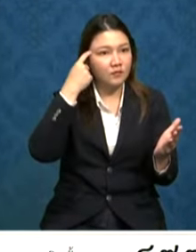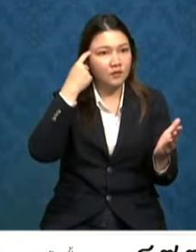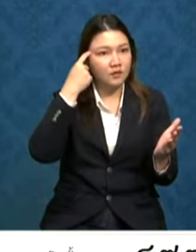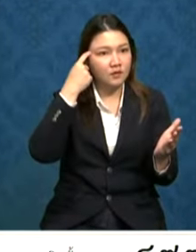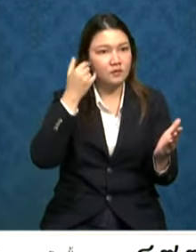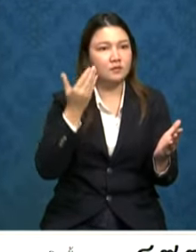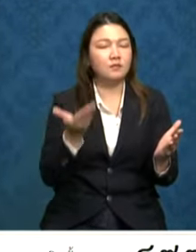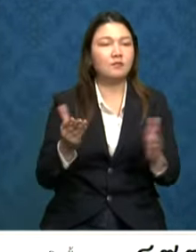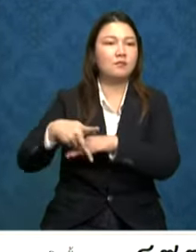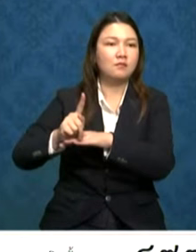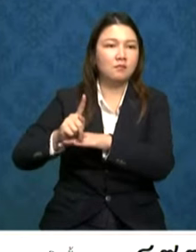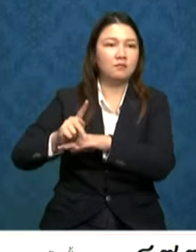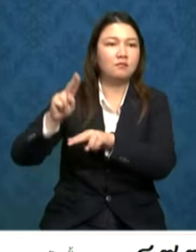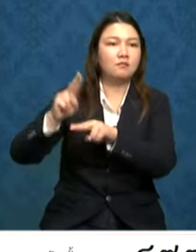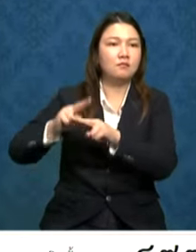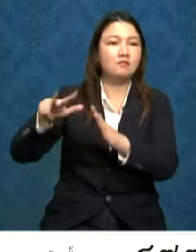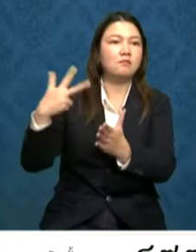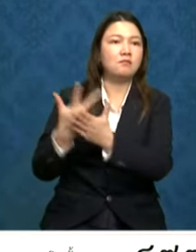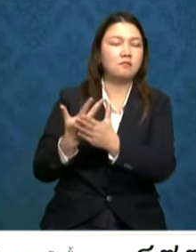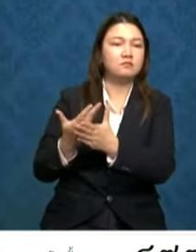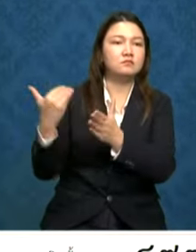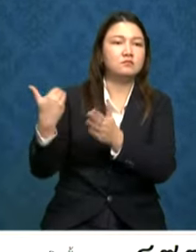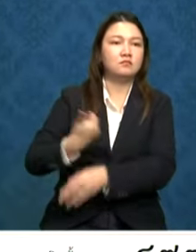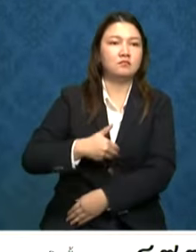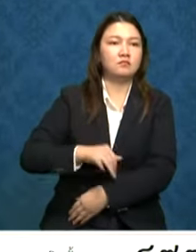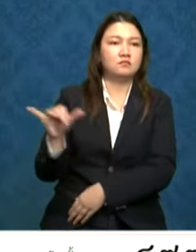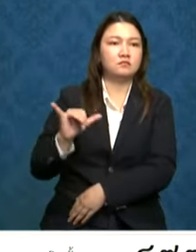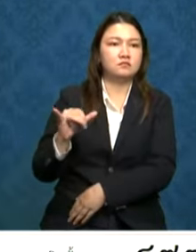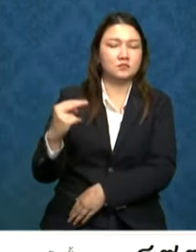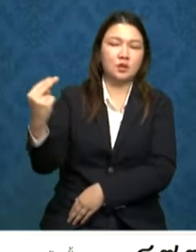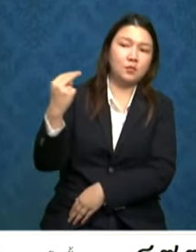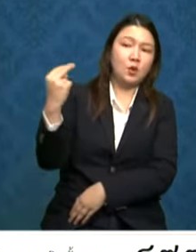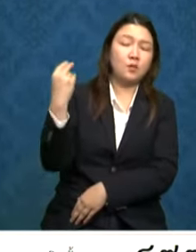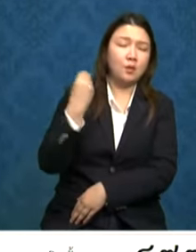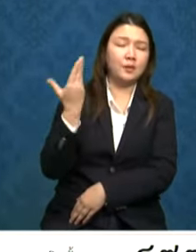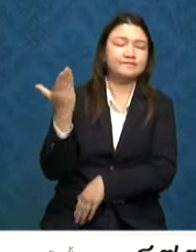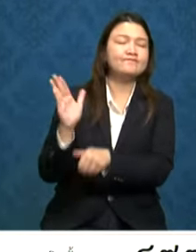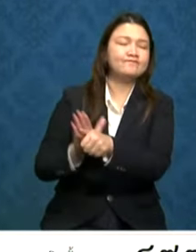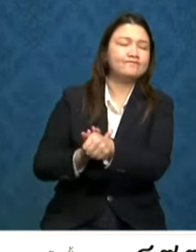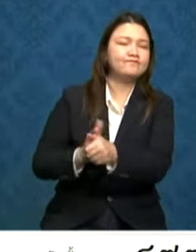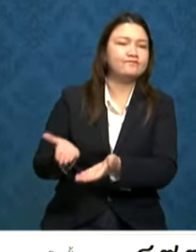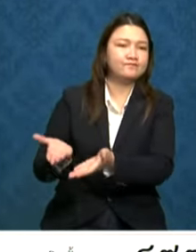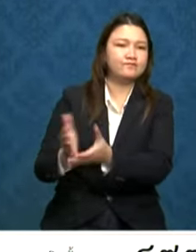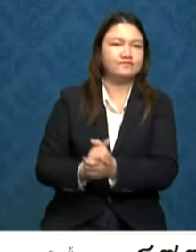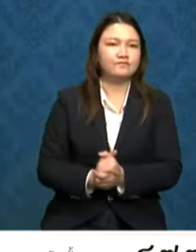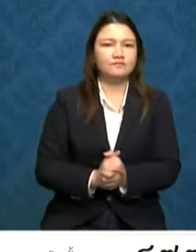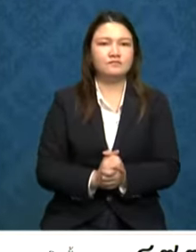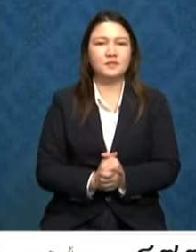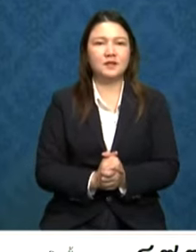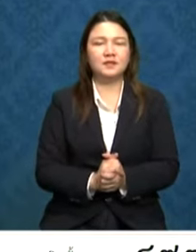สงสารแต่ท่านประธานนั่งอยู่ 3ชั่วโมงยังไม่ได้เข้าห้องน้ำมองผมหลายครั้งแล้วนะครับผมก็เห็นใจนะฮะเพราะฉะนั้นก็